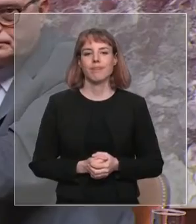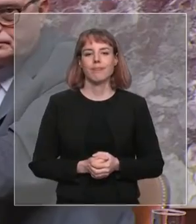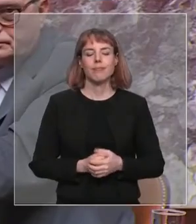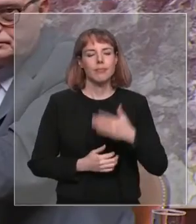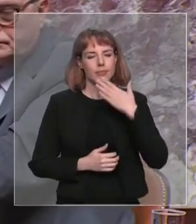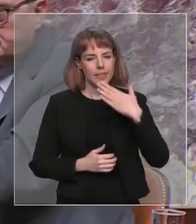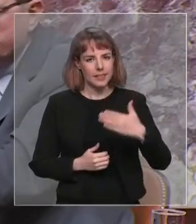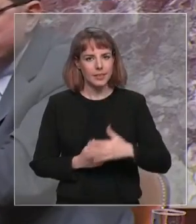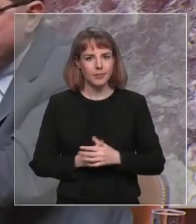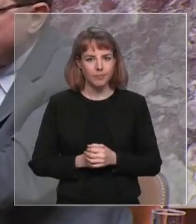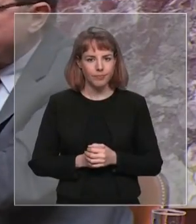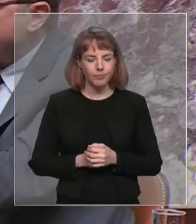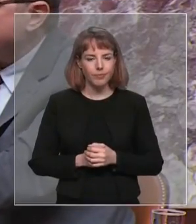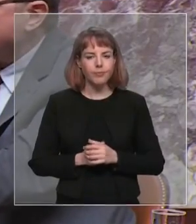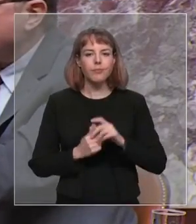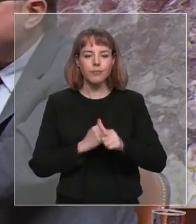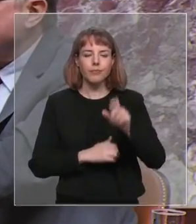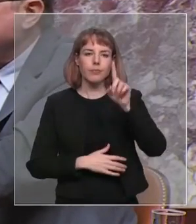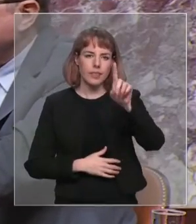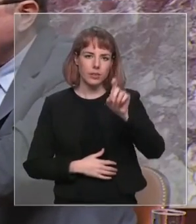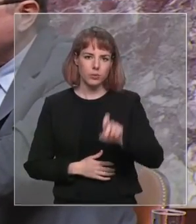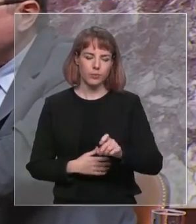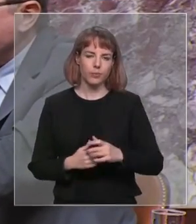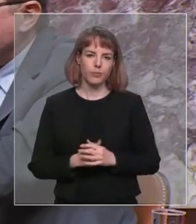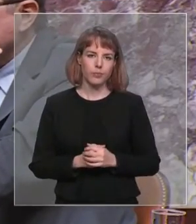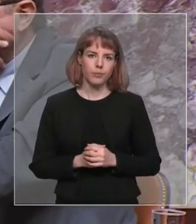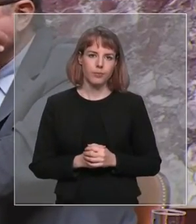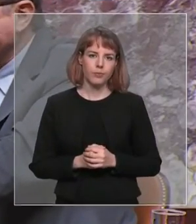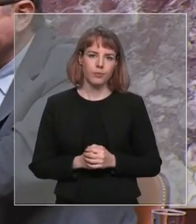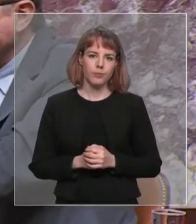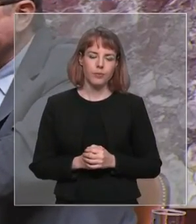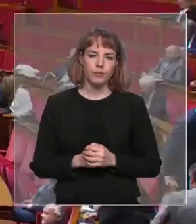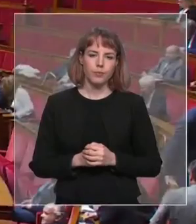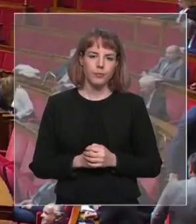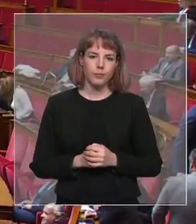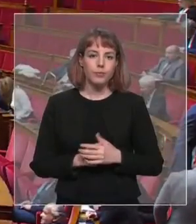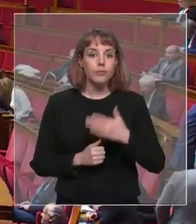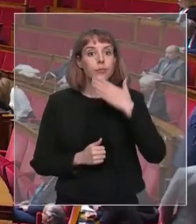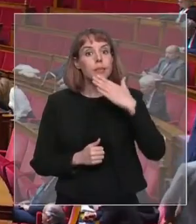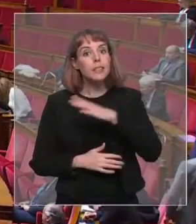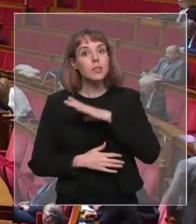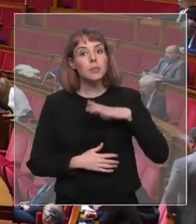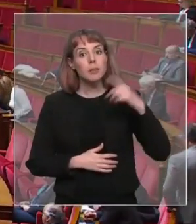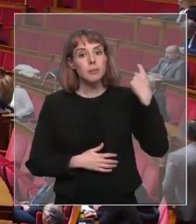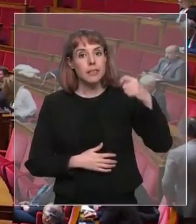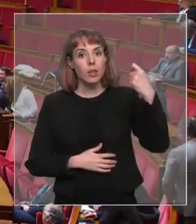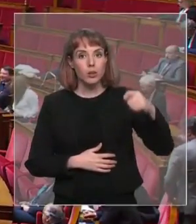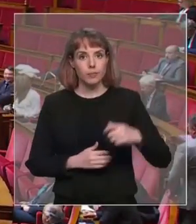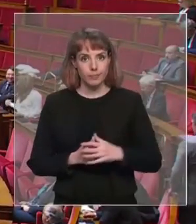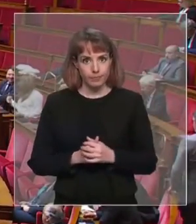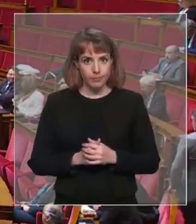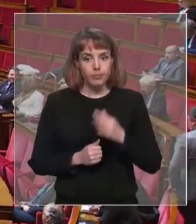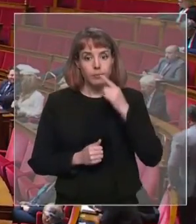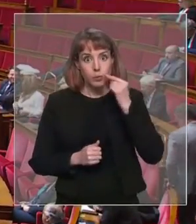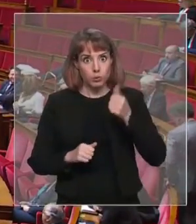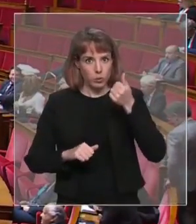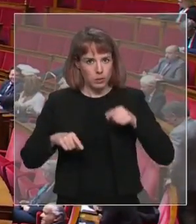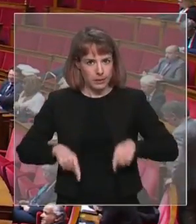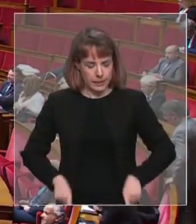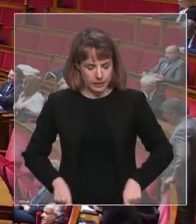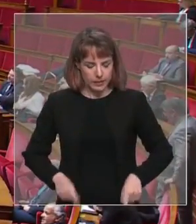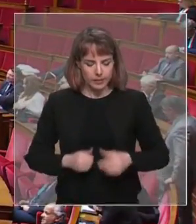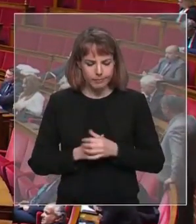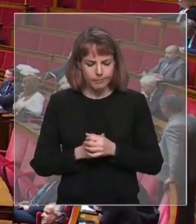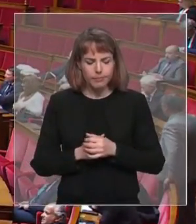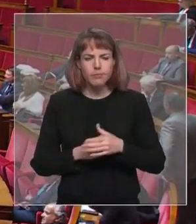est à Madame Mathilde Ignet pour le groupe La France Insoumise. Merci, Madame la Présidente. Monsieur le Premier ministre,